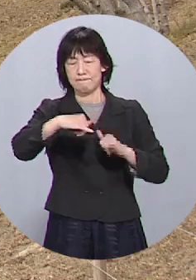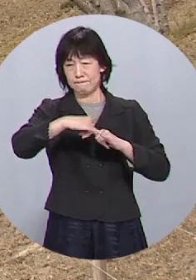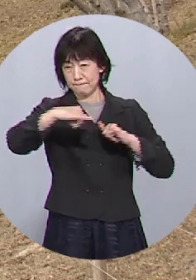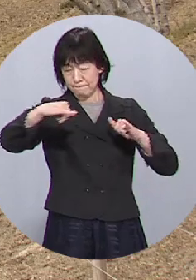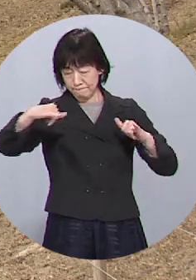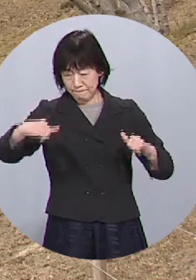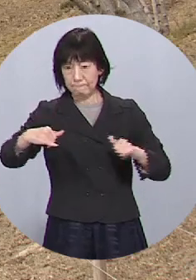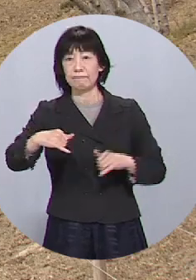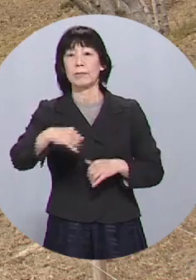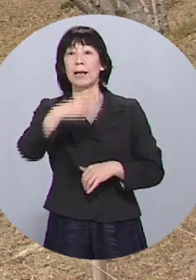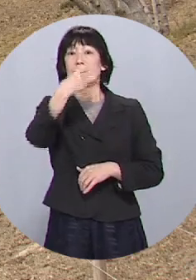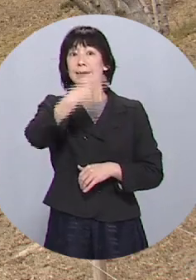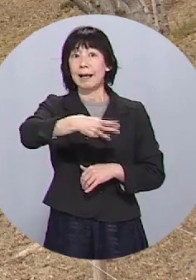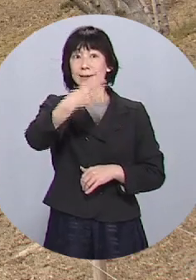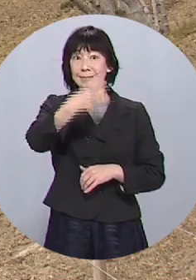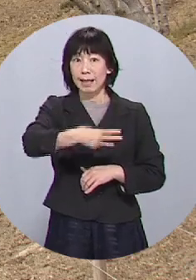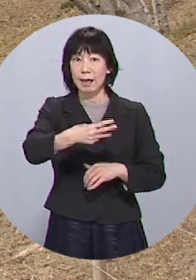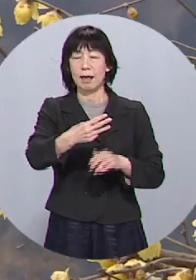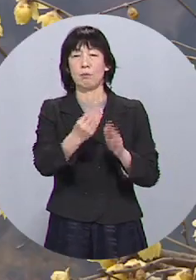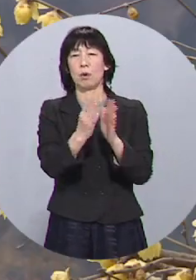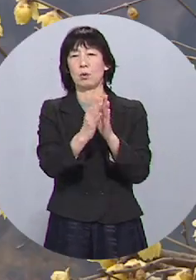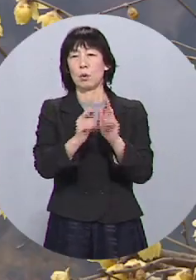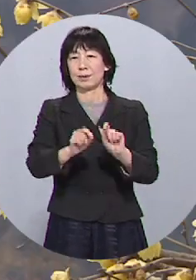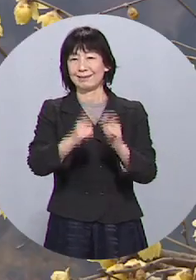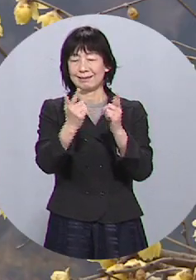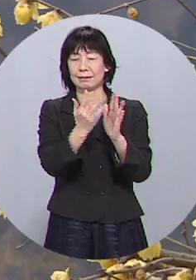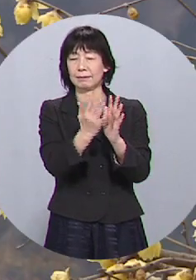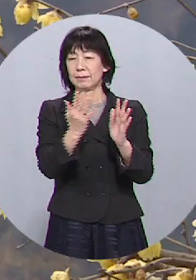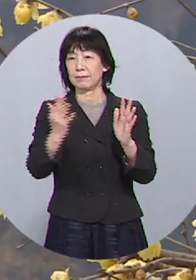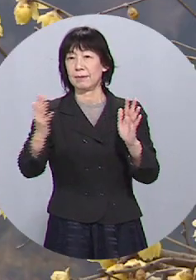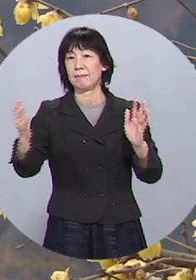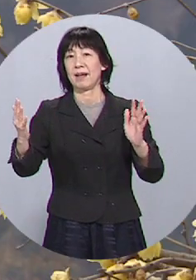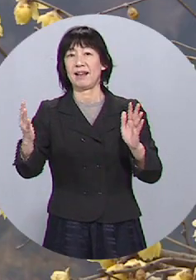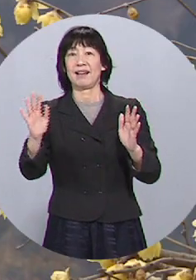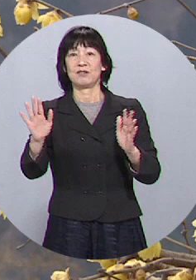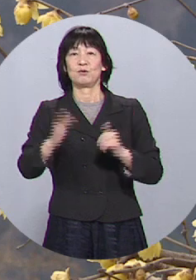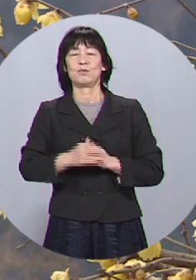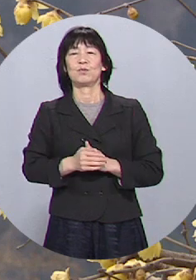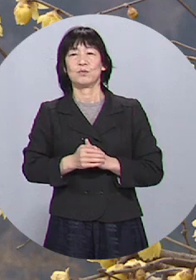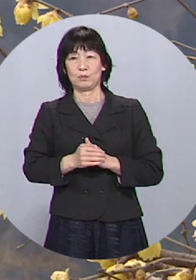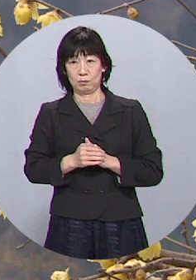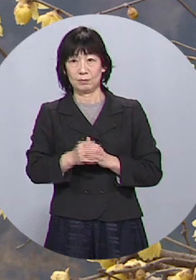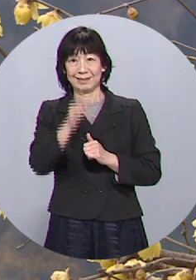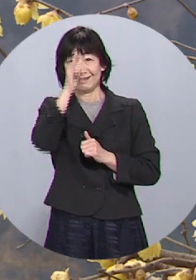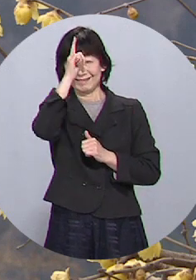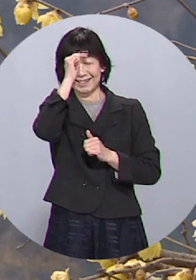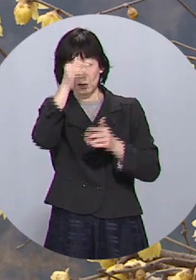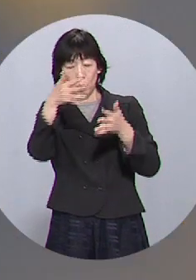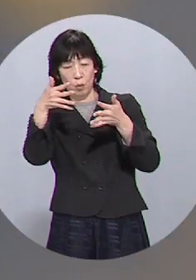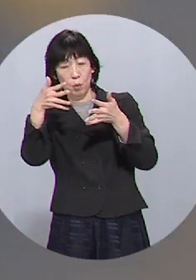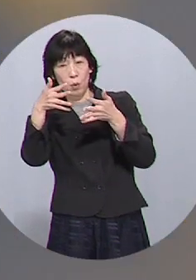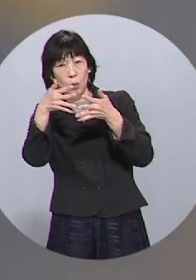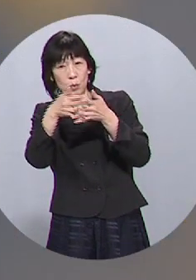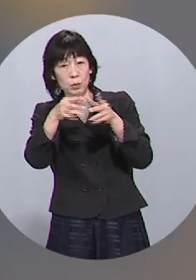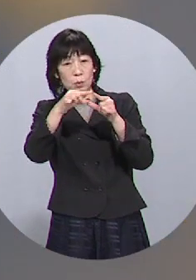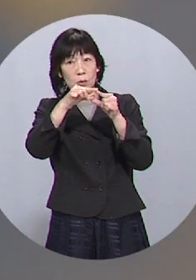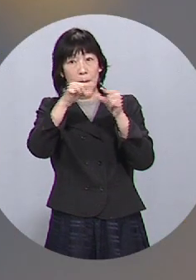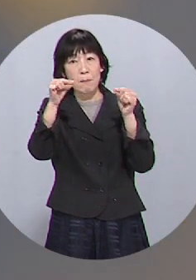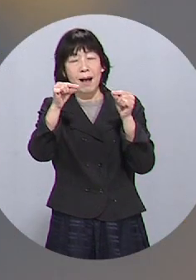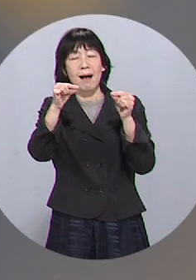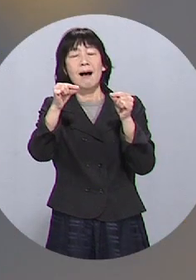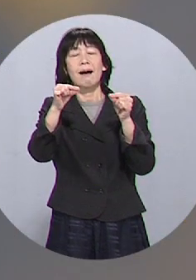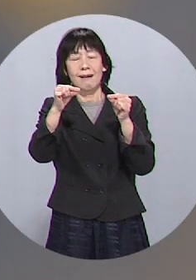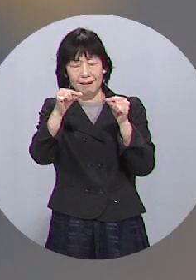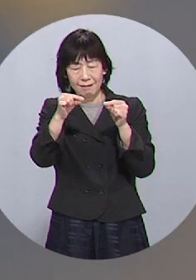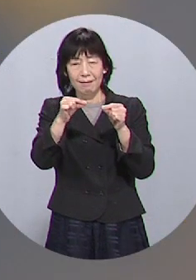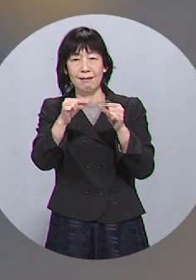におよそ3000本の老梅が植えられています。透き通るような淡い黄色い花を咲かせる老梅は、